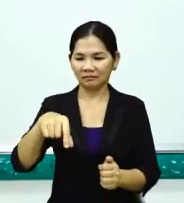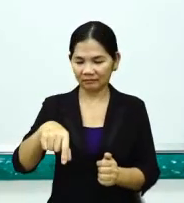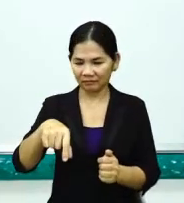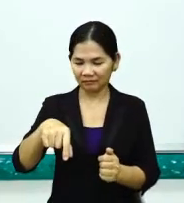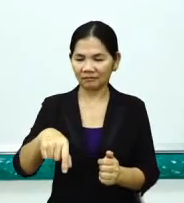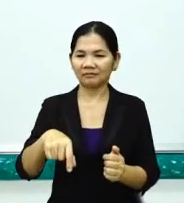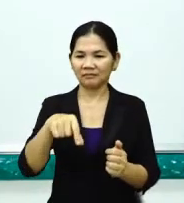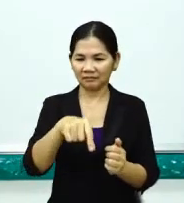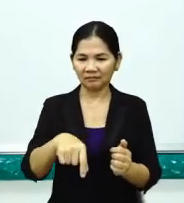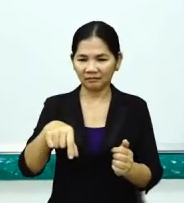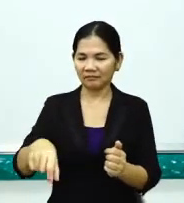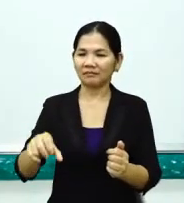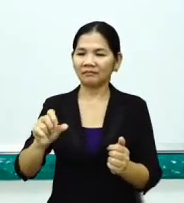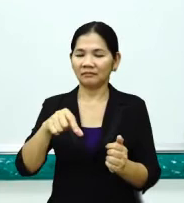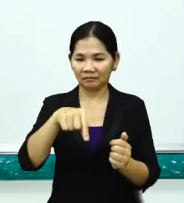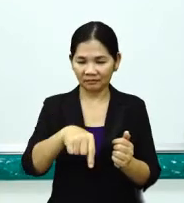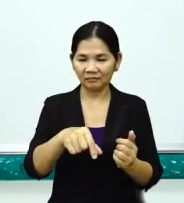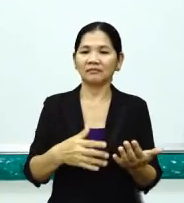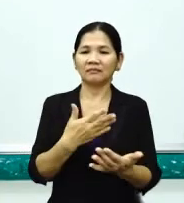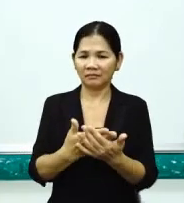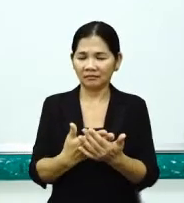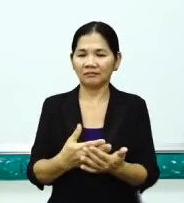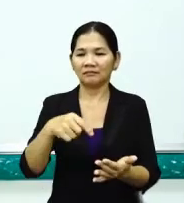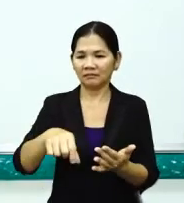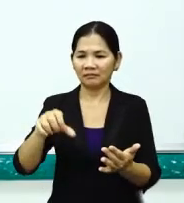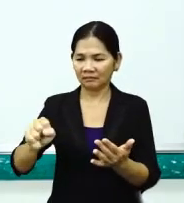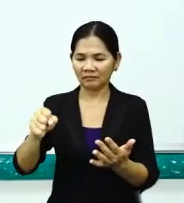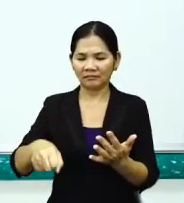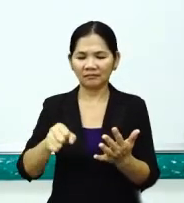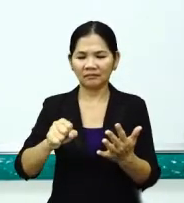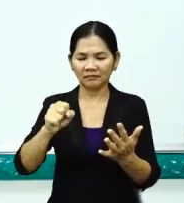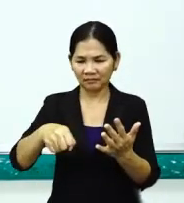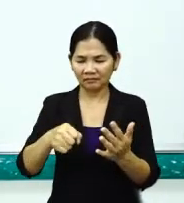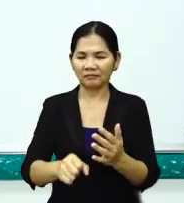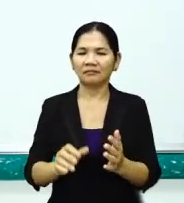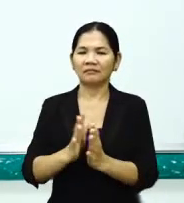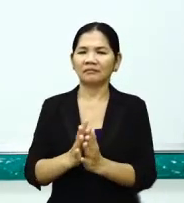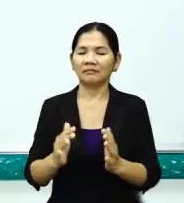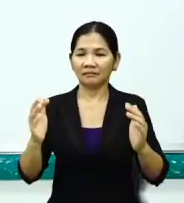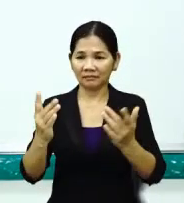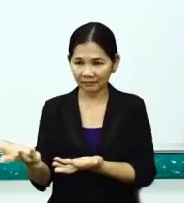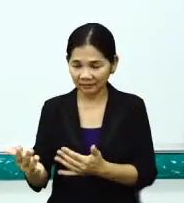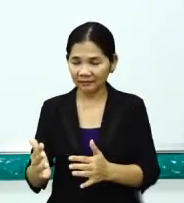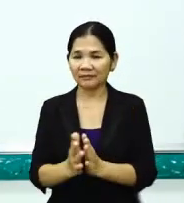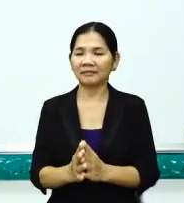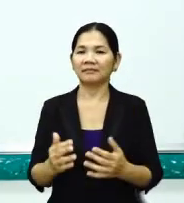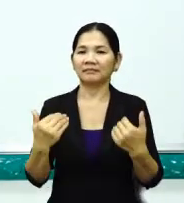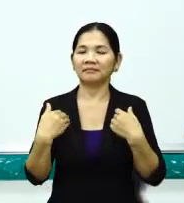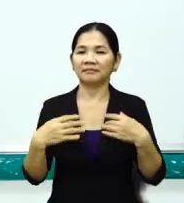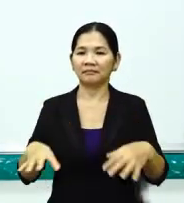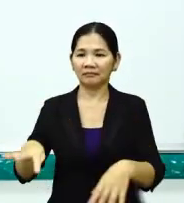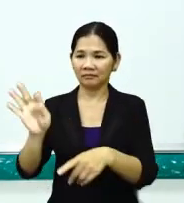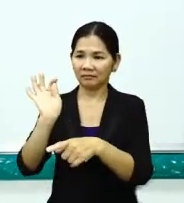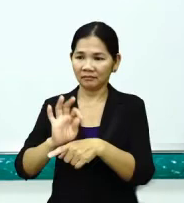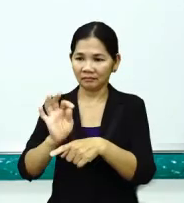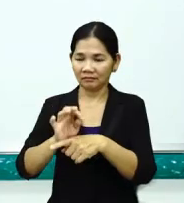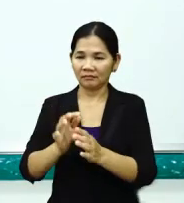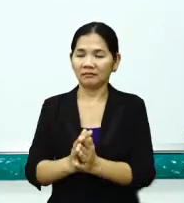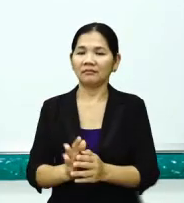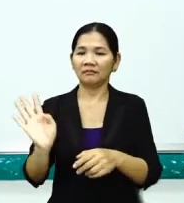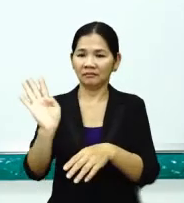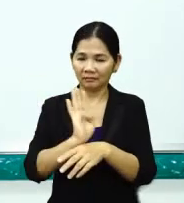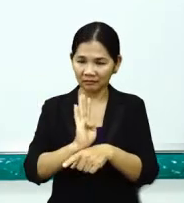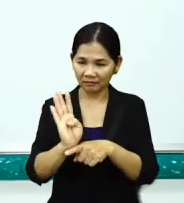cần tập mai mùi mai ơi mai ơi chăm chăm rô